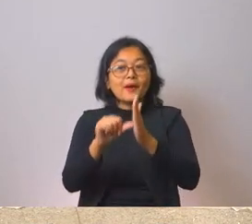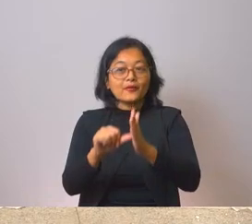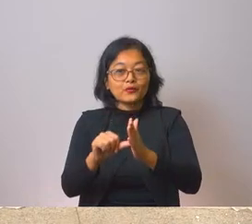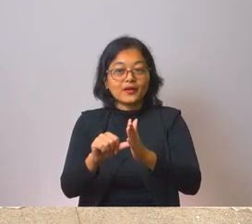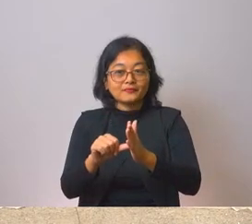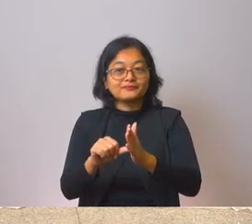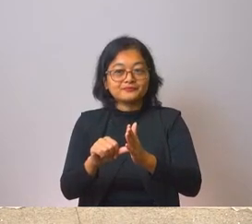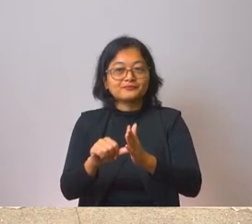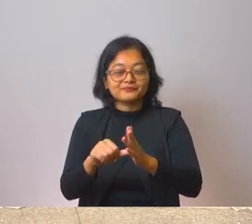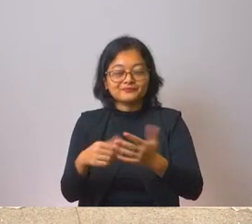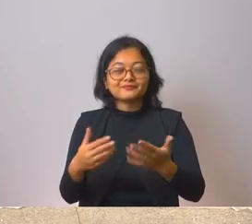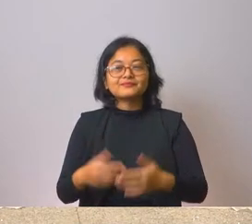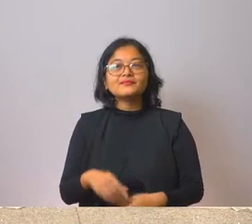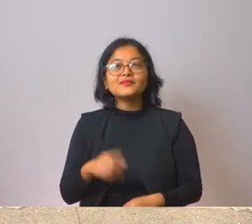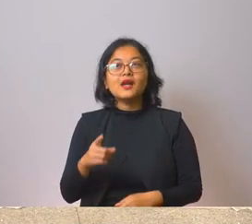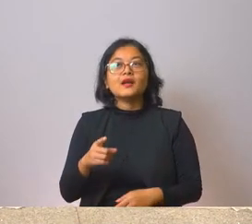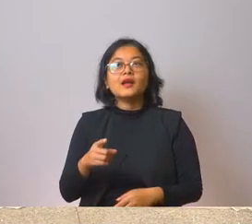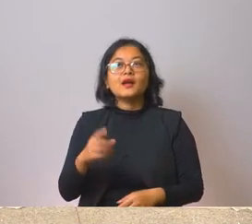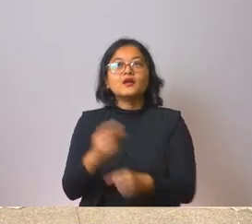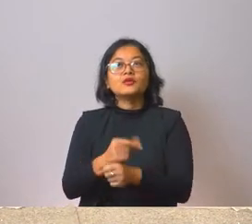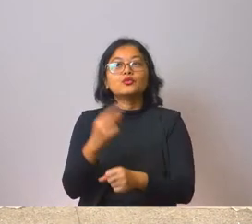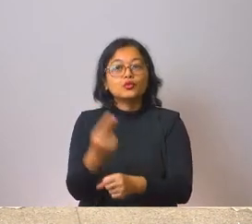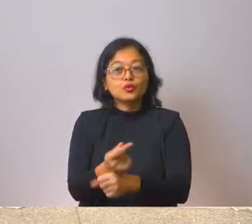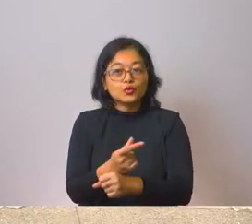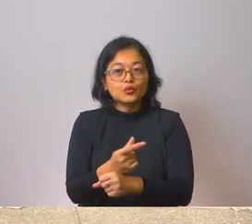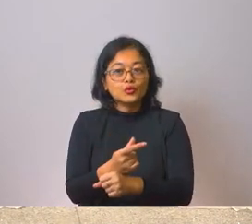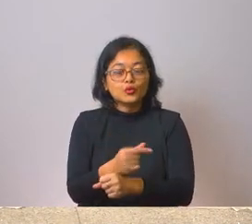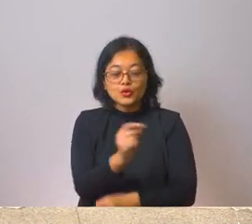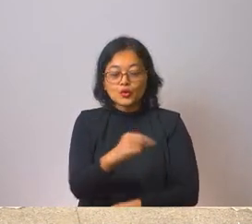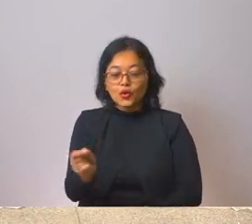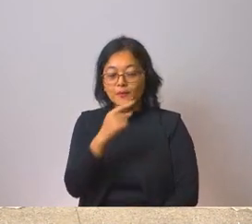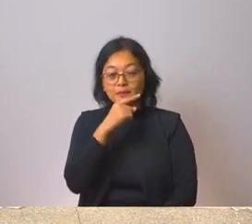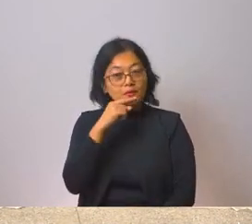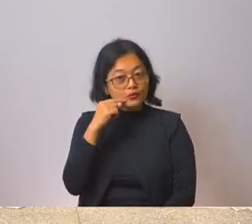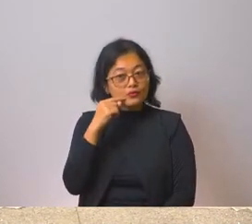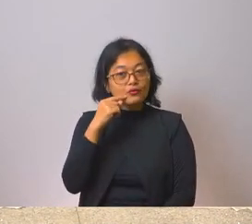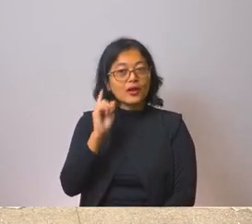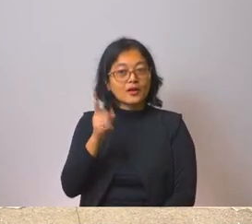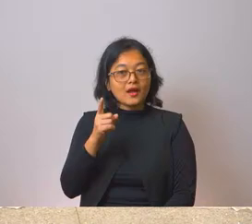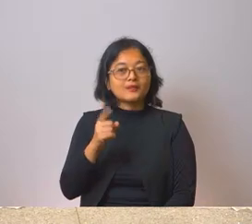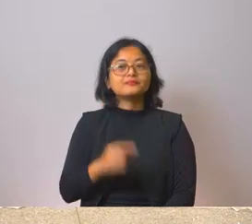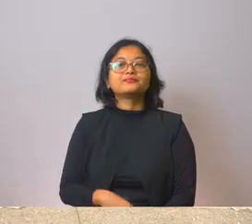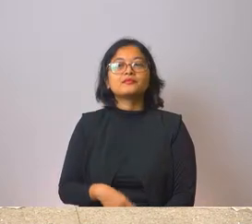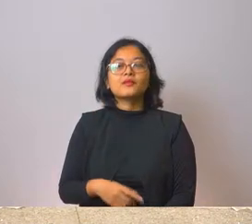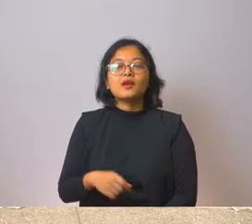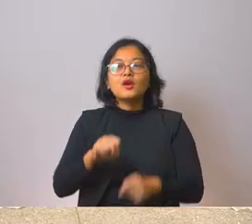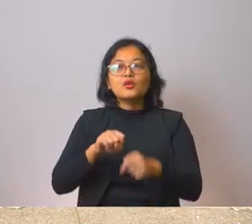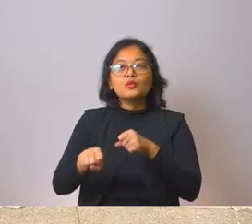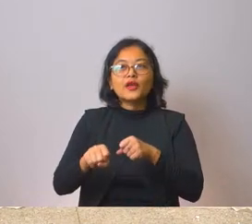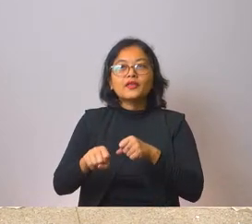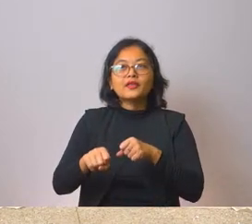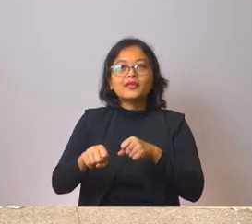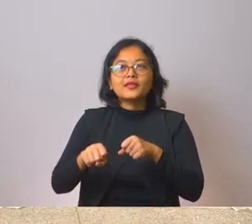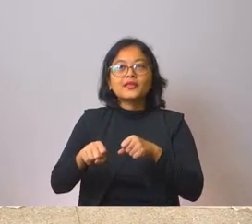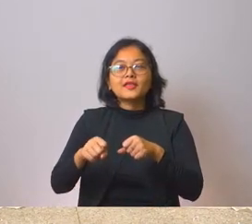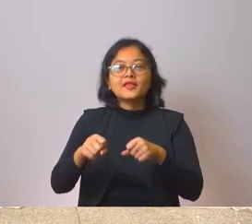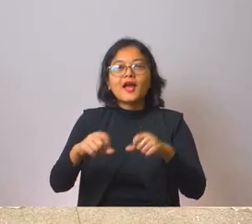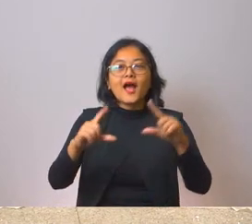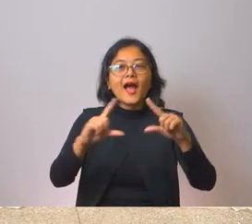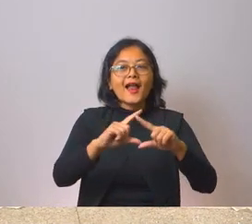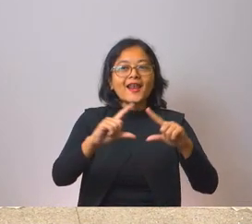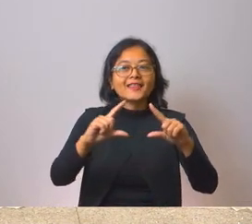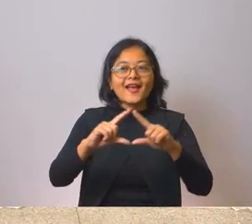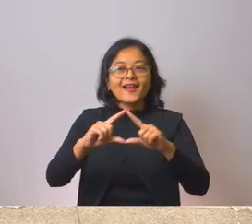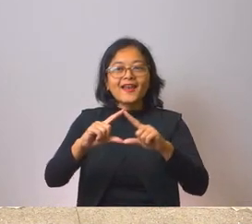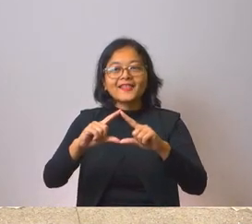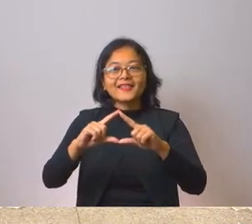Binkat, guru-guru sekolah minggu dan Mateto menyiapkan alat peraga. Ya, ini bagi Bapak Ibu yang masih punya